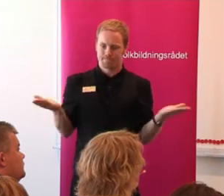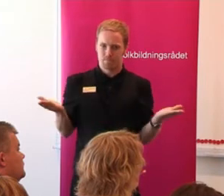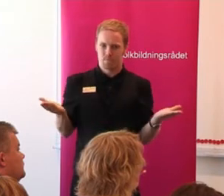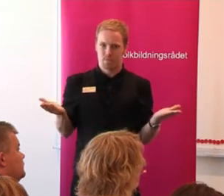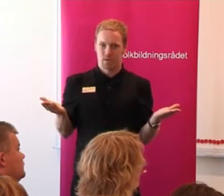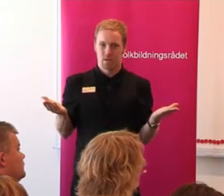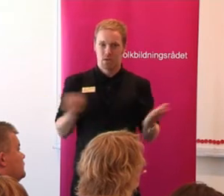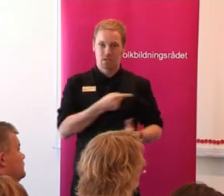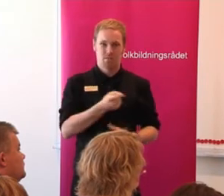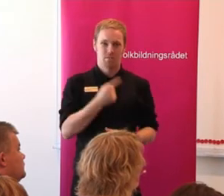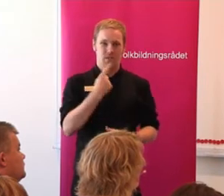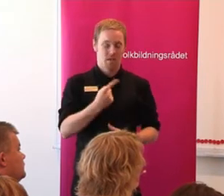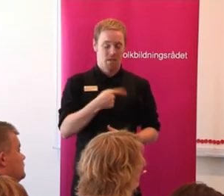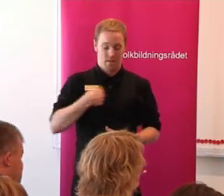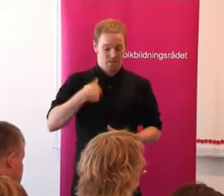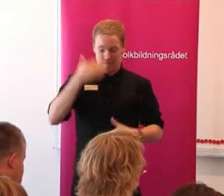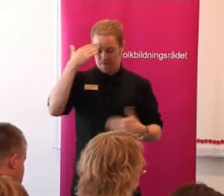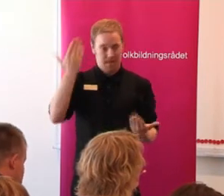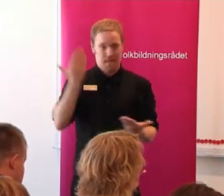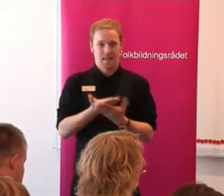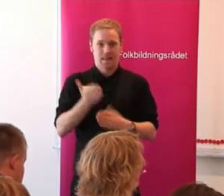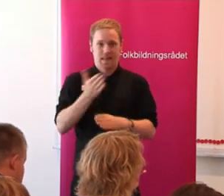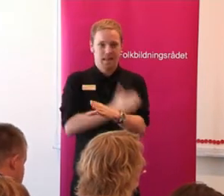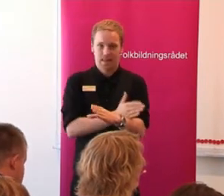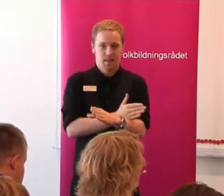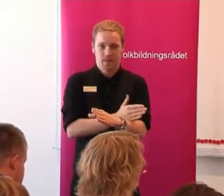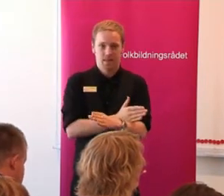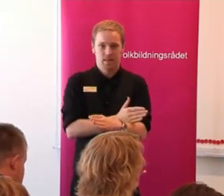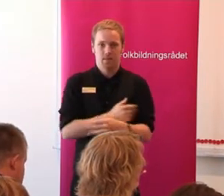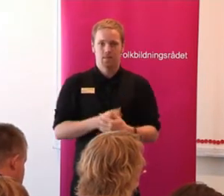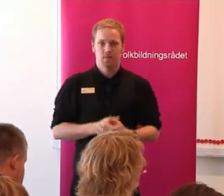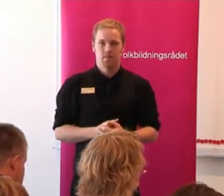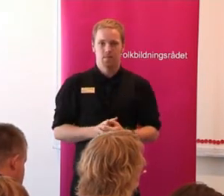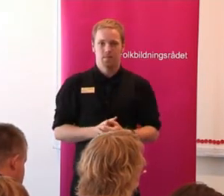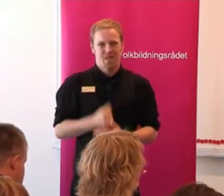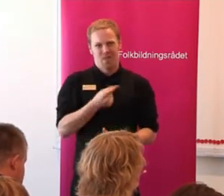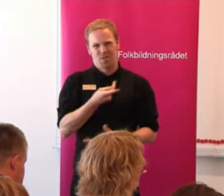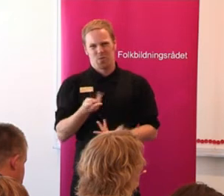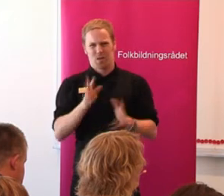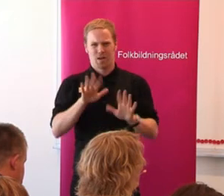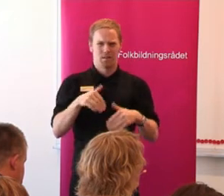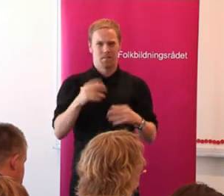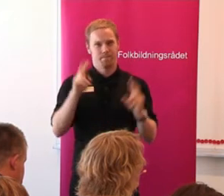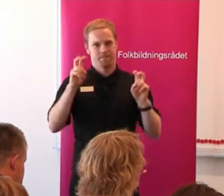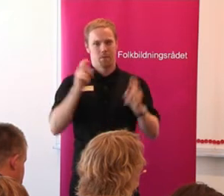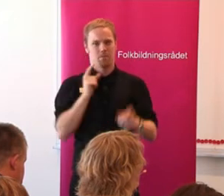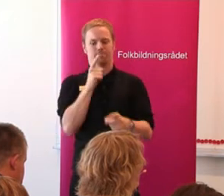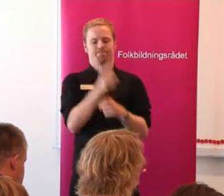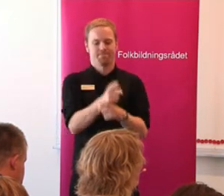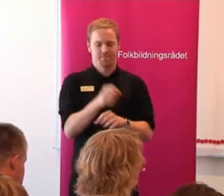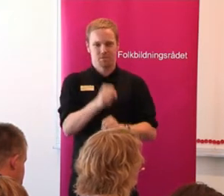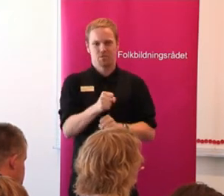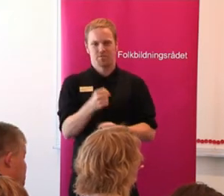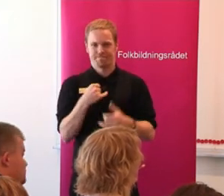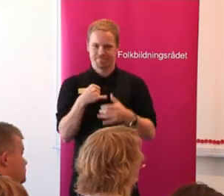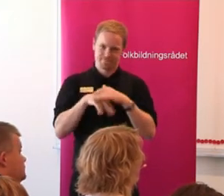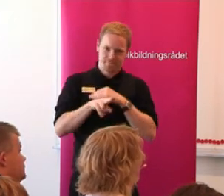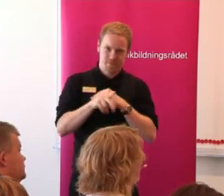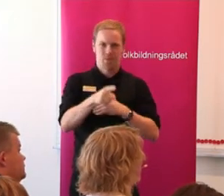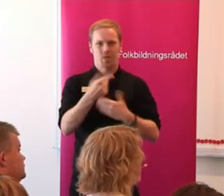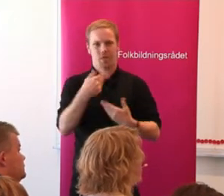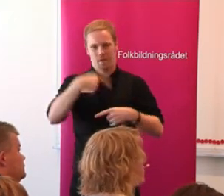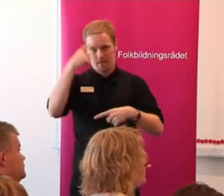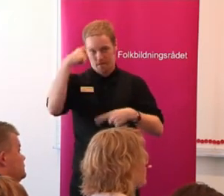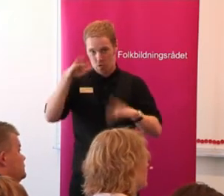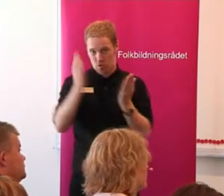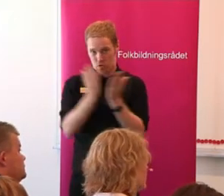visste inte att det var så här. Vissa har blivit så att säga tillförordnad folkhögskolan, men de visste egentligen inte vad det var. Mm.